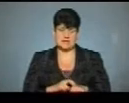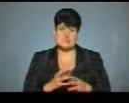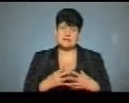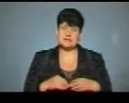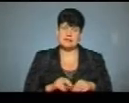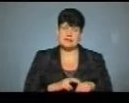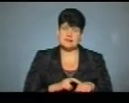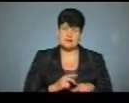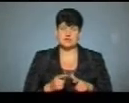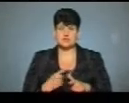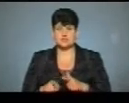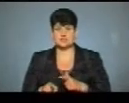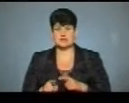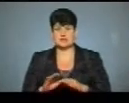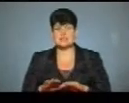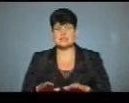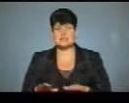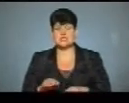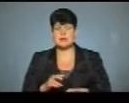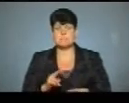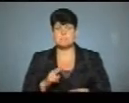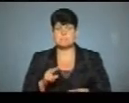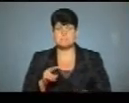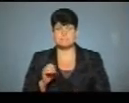сімейний лікар, чи це є дільничий педіатр.